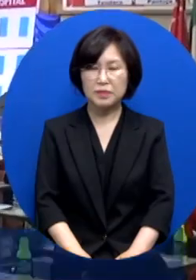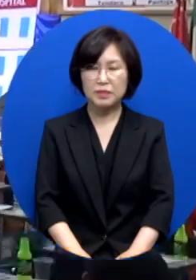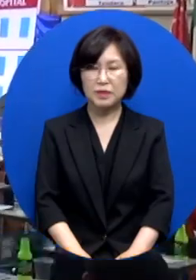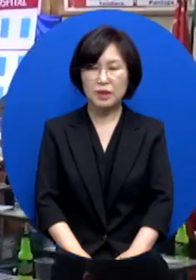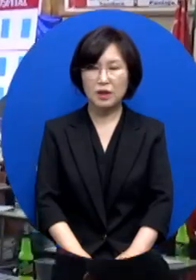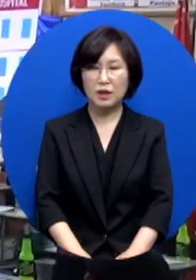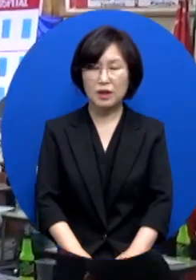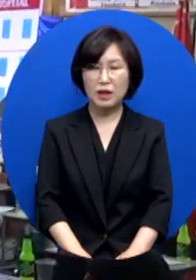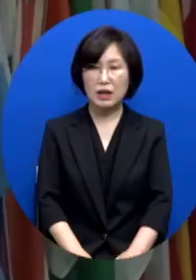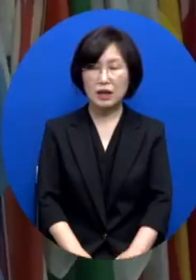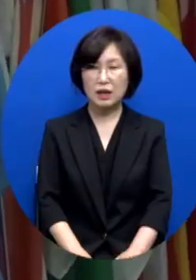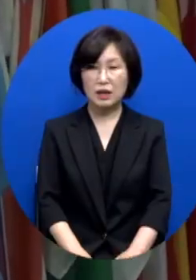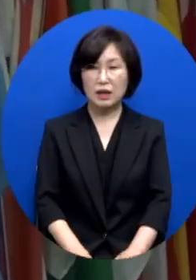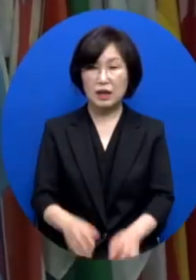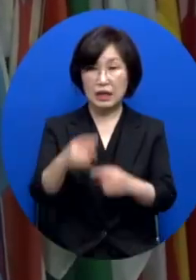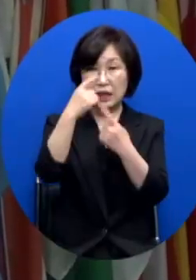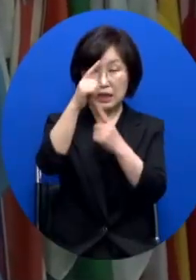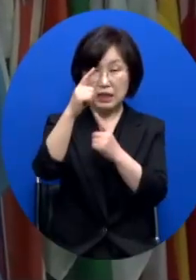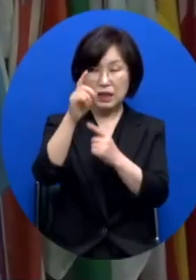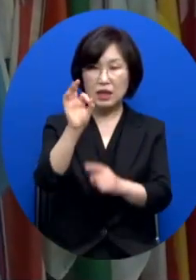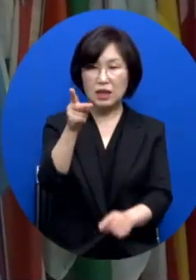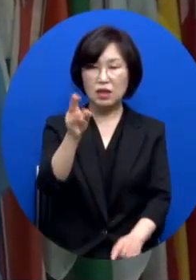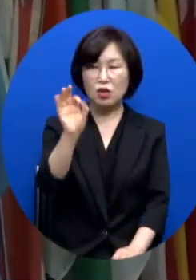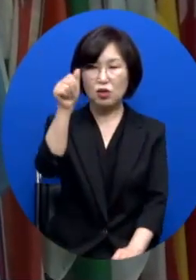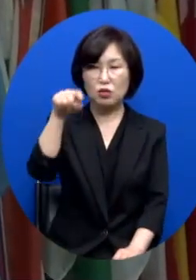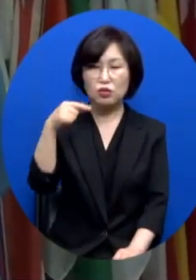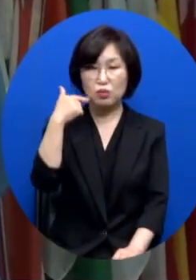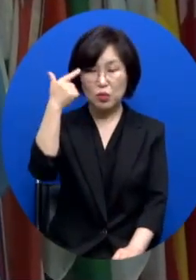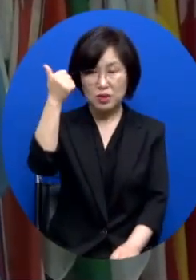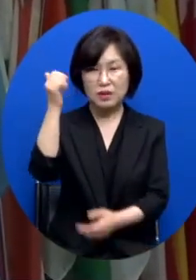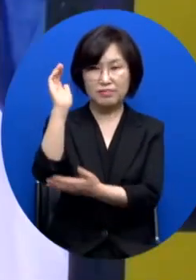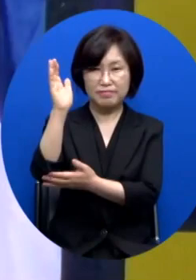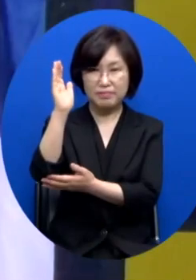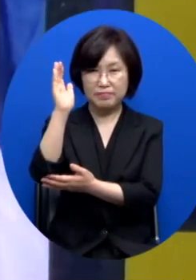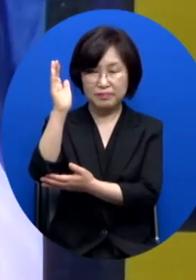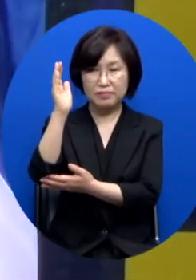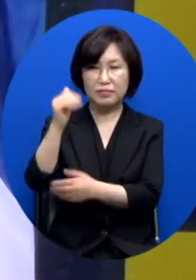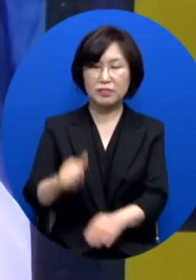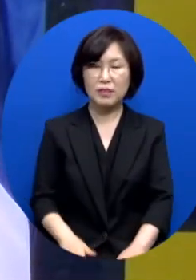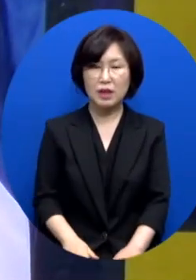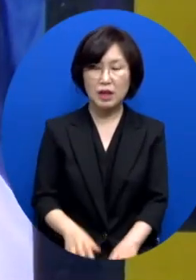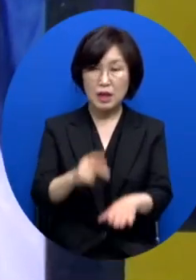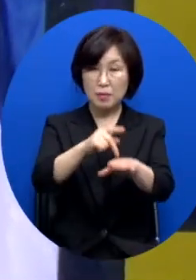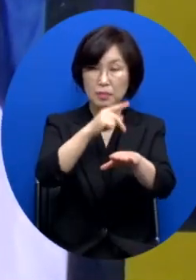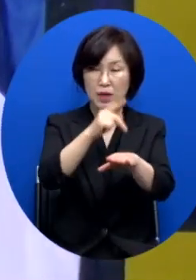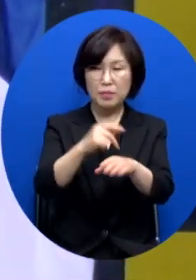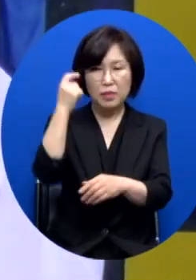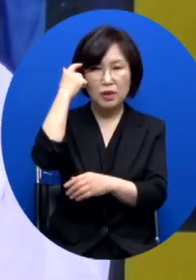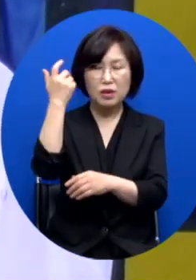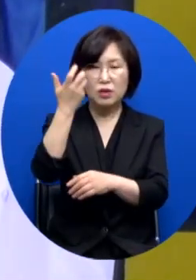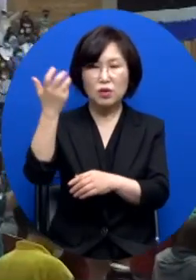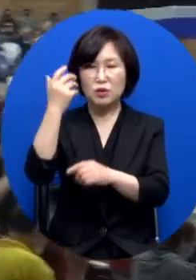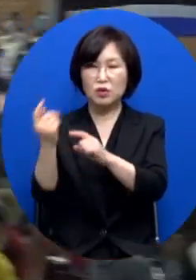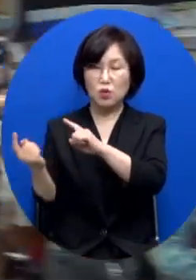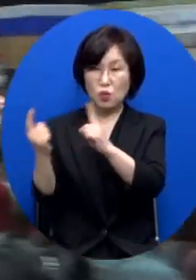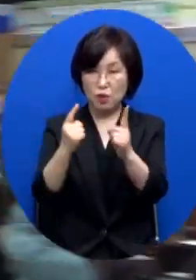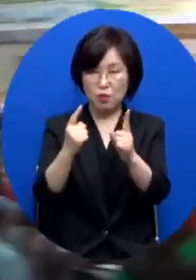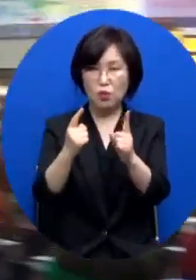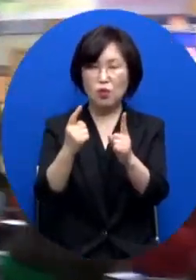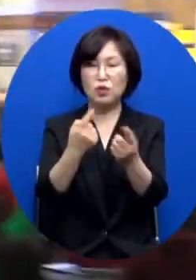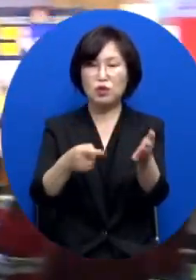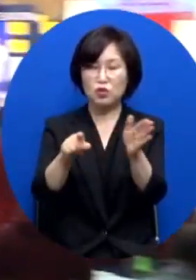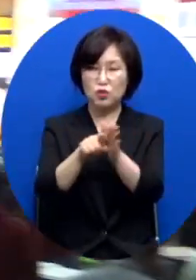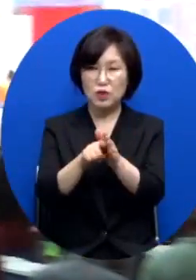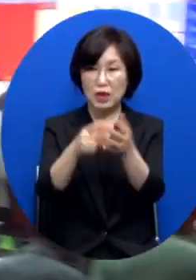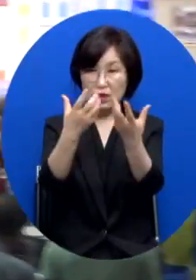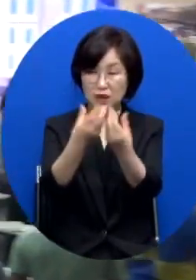여의도 순복음교회 이영훈 목사도 주 강사로 참여해 말씀을 나눴습니다. 필리핀의 영적 회복 운동을 위해 성경 속 안디옥